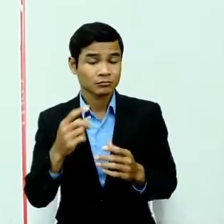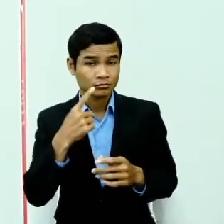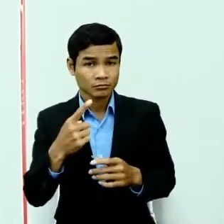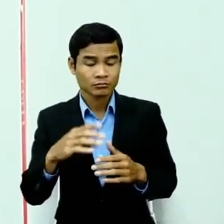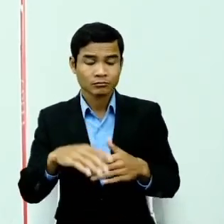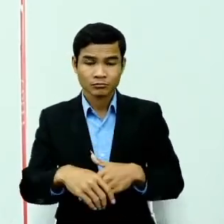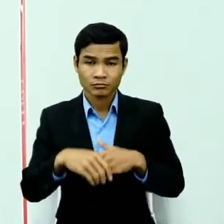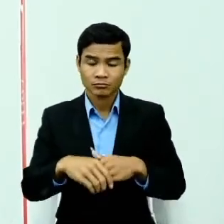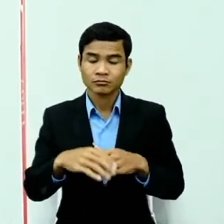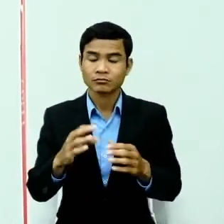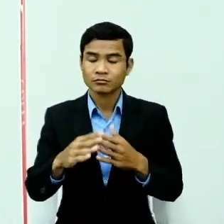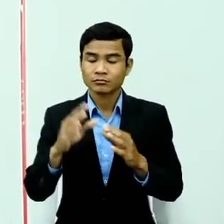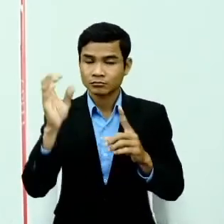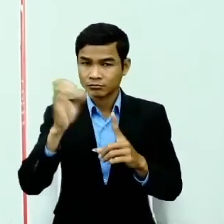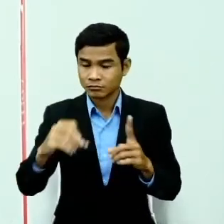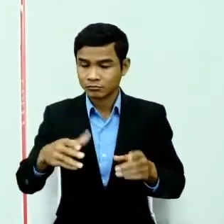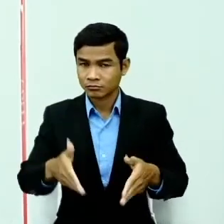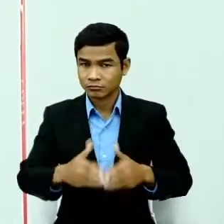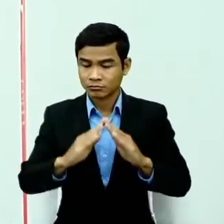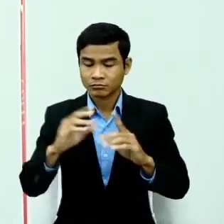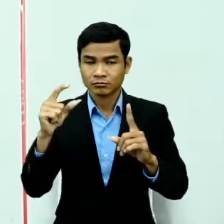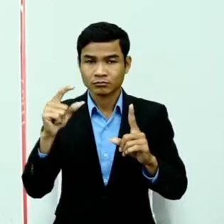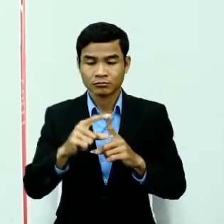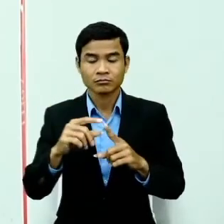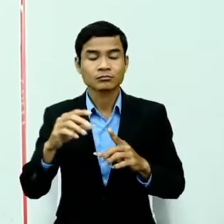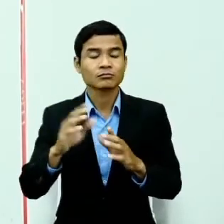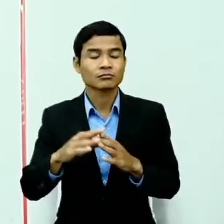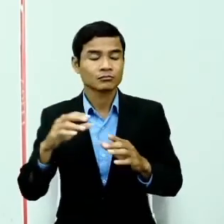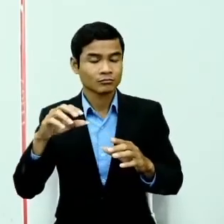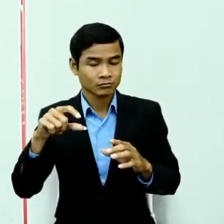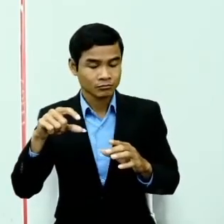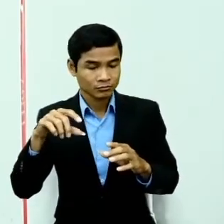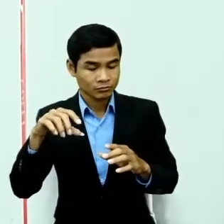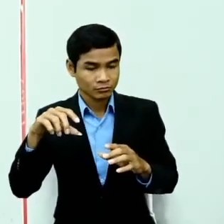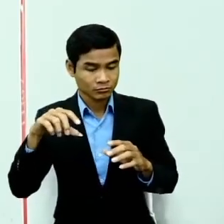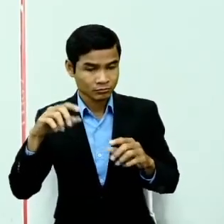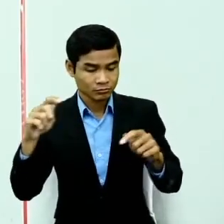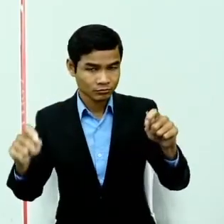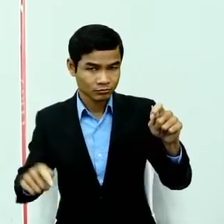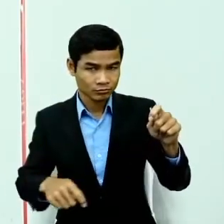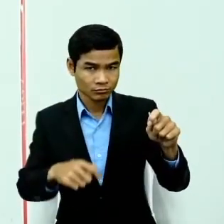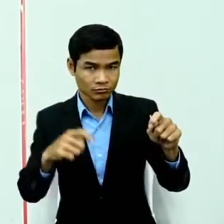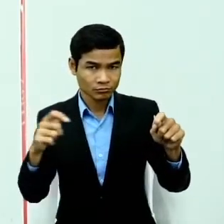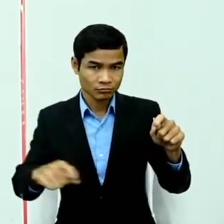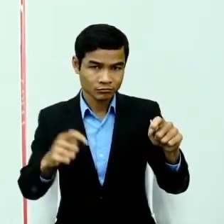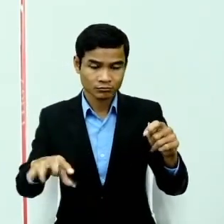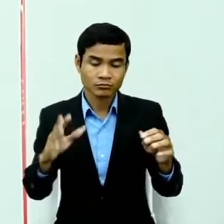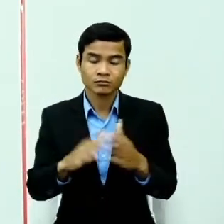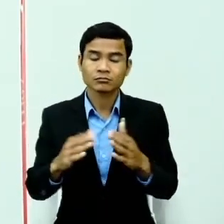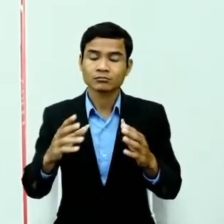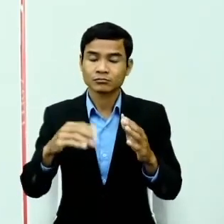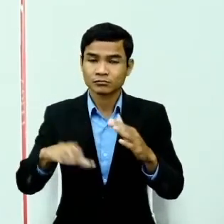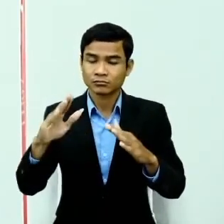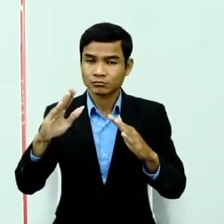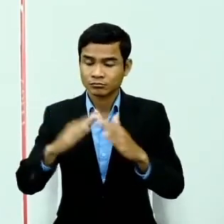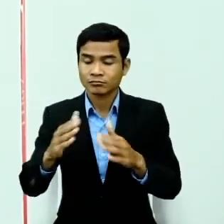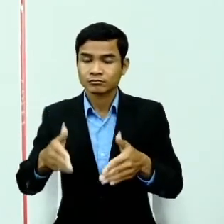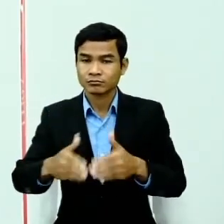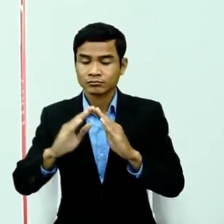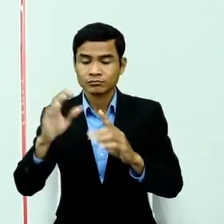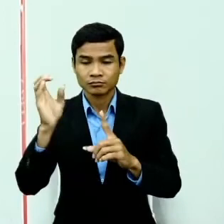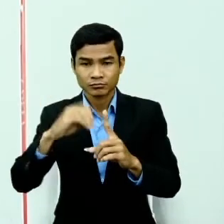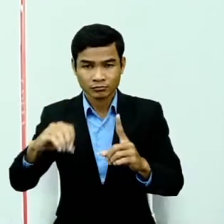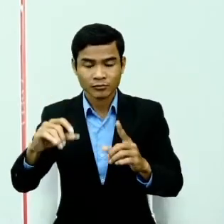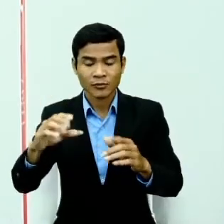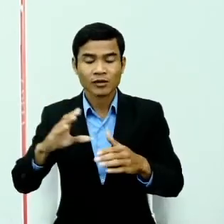dám dương ban bằng cách là ba đại prap biết cả hai con ai giật là ba chà giật bị cả nó từ bằng cả là ba nơi tiếc ấy mất phép